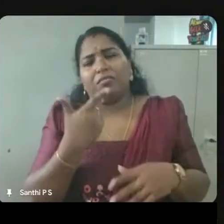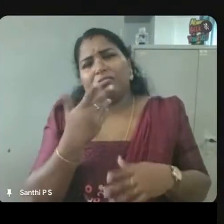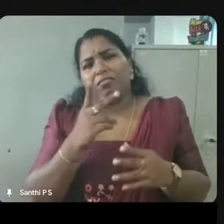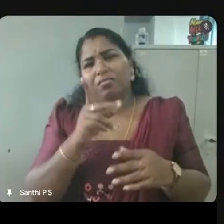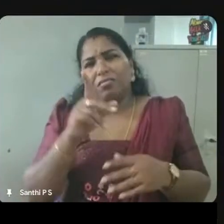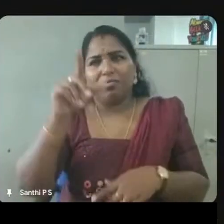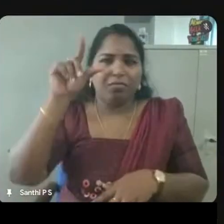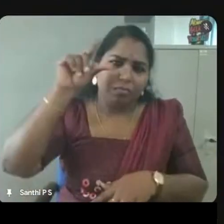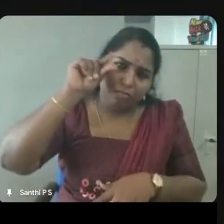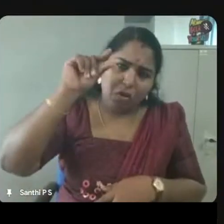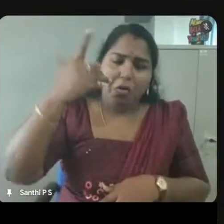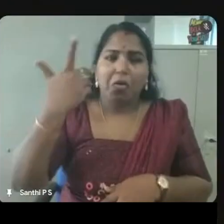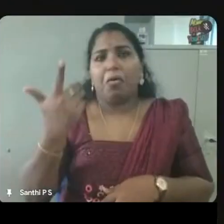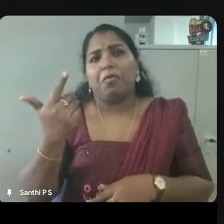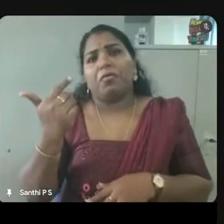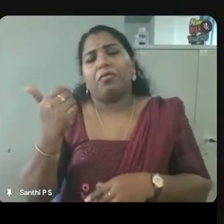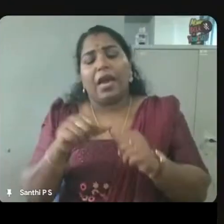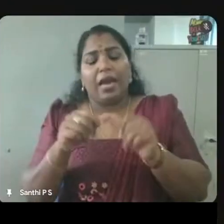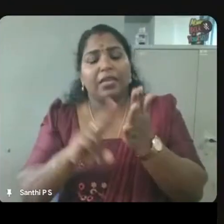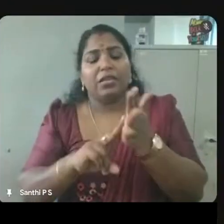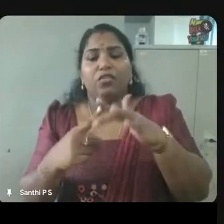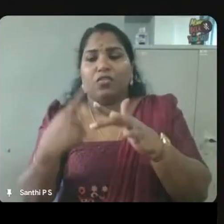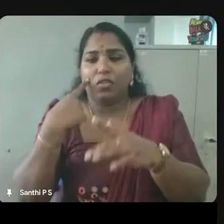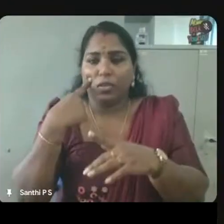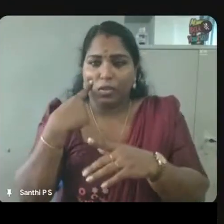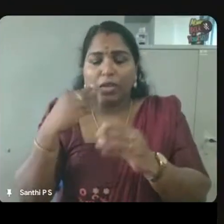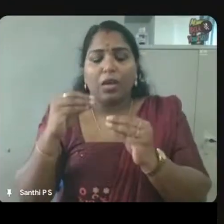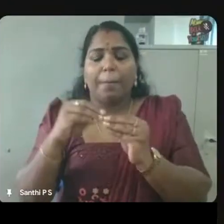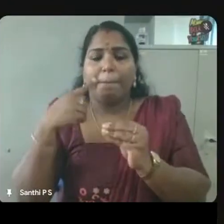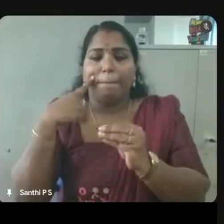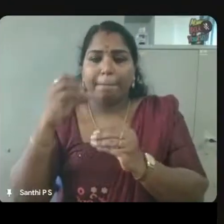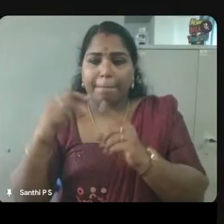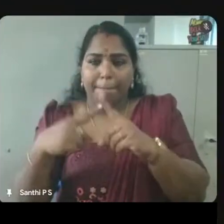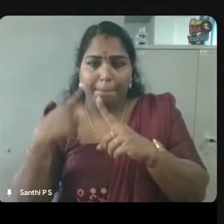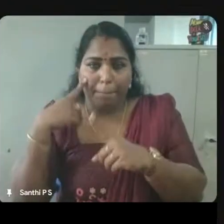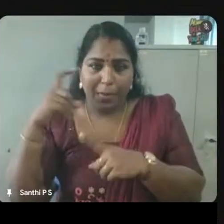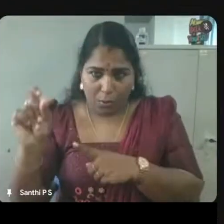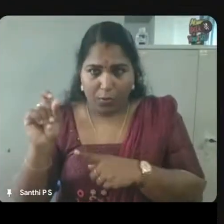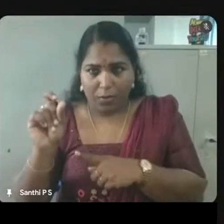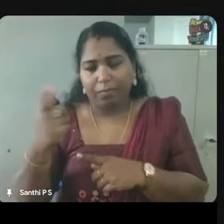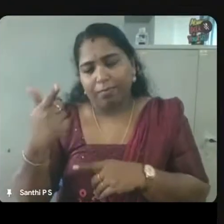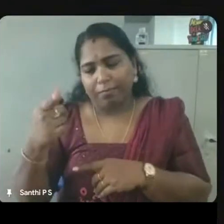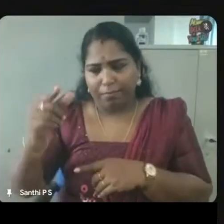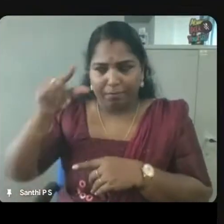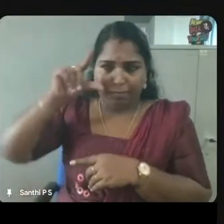ഇട്ട് കൊടുത്താലോ അത് പെട്ടെന്ന് അത് ഹീലായി അവിടെ ഒരു സ്കാറും ഉണ്ടാവില്ല. പക്ഷെ അത് തന്നെ ഇൻഫെക്ഷൻ